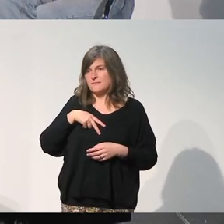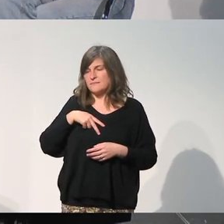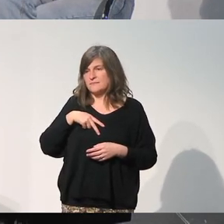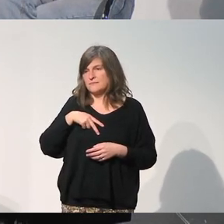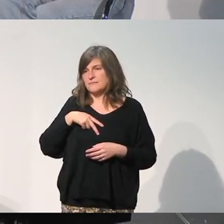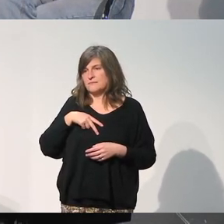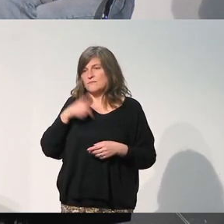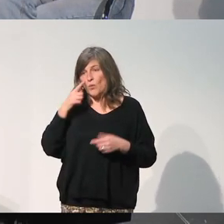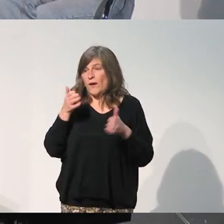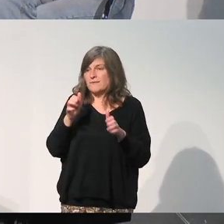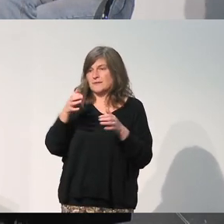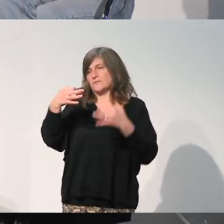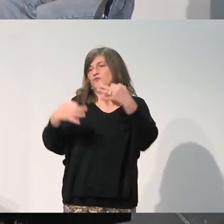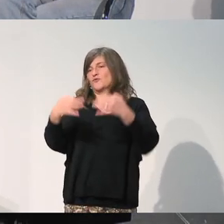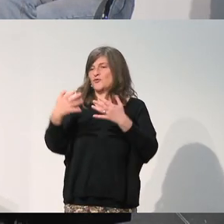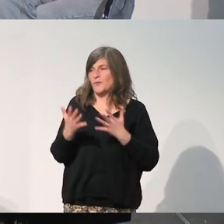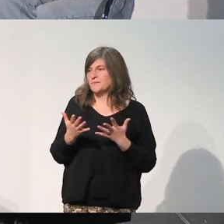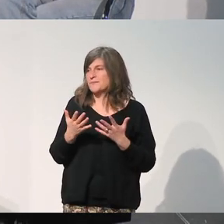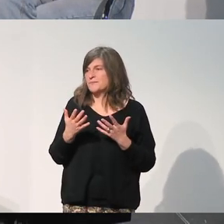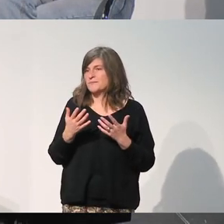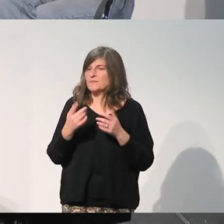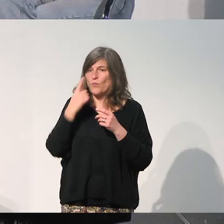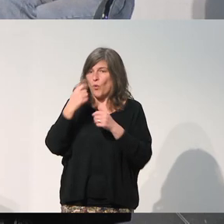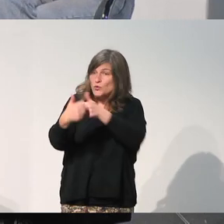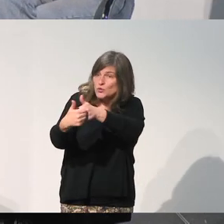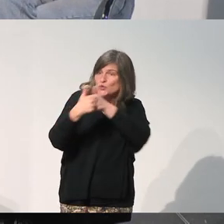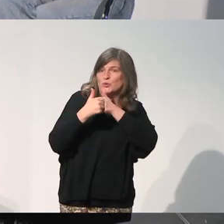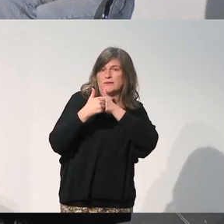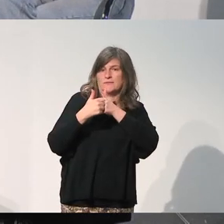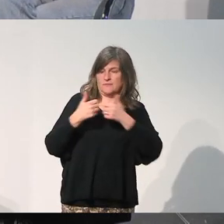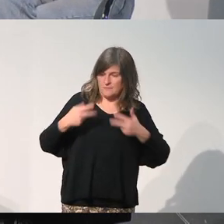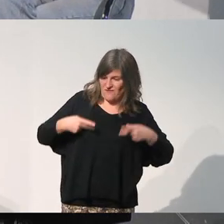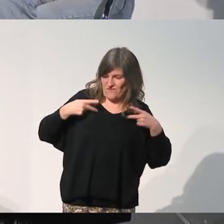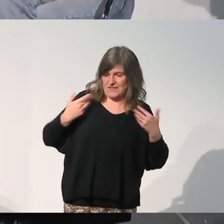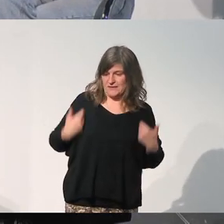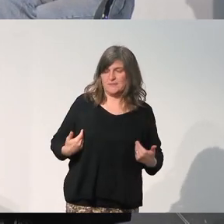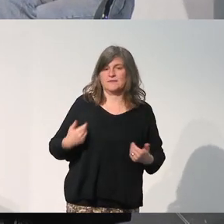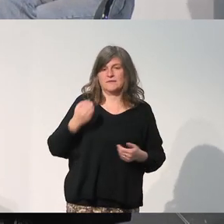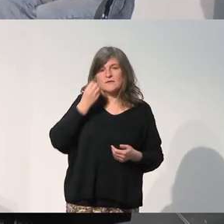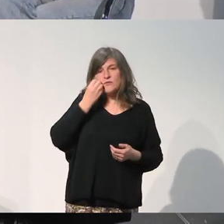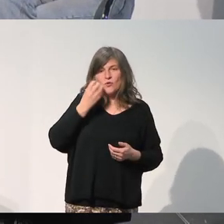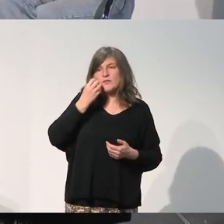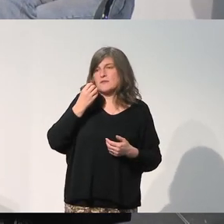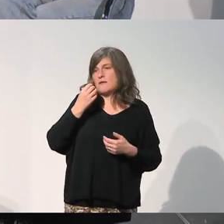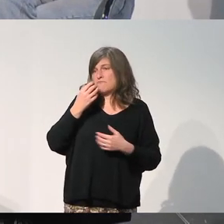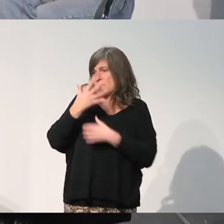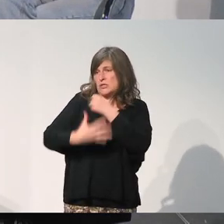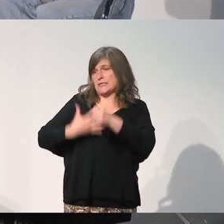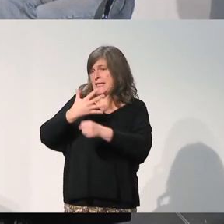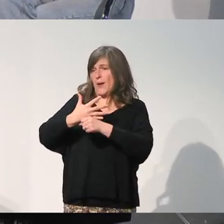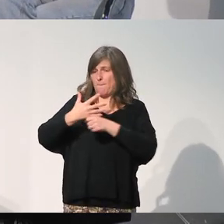de jugement. Et qu'il puisse suivre ce quotidien-là sur 5 années, en fait.